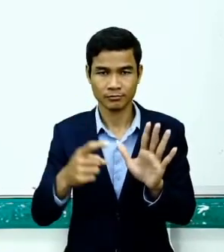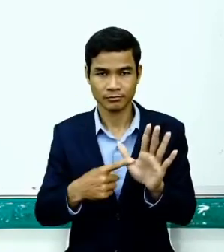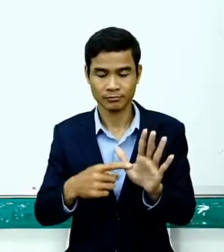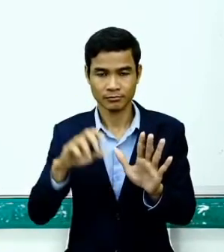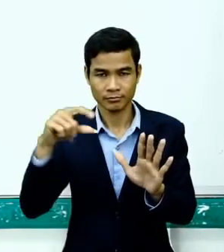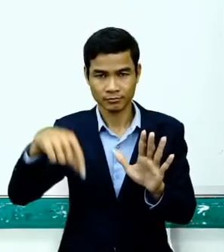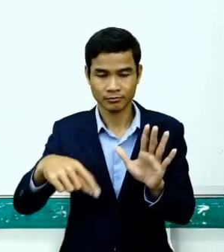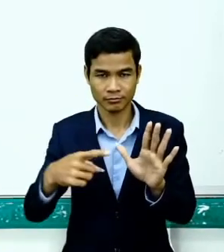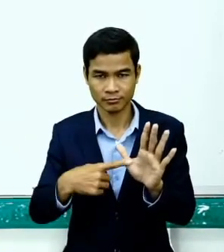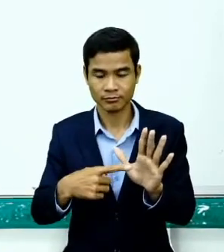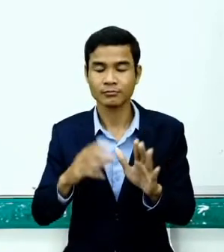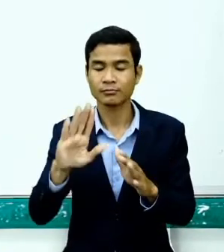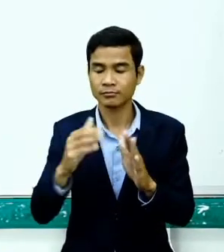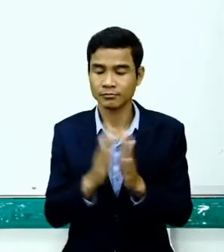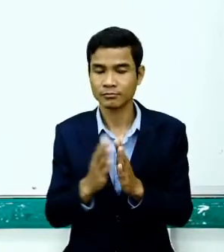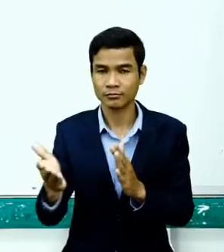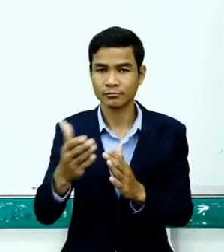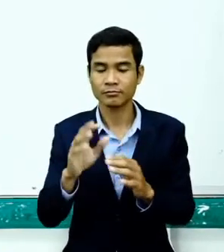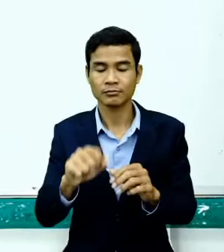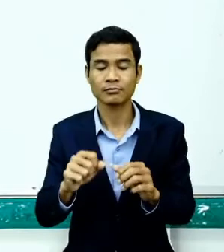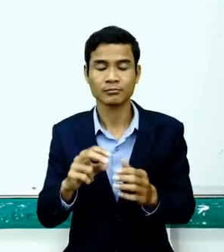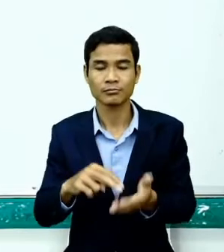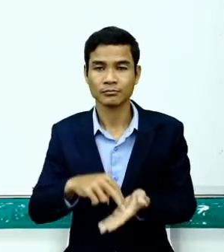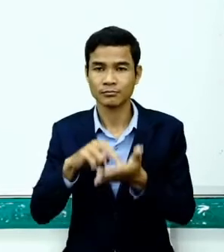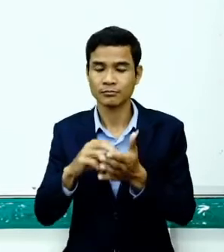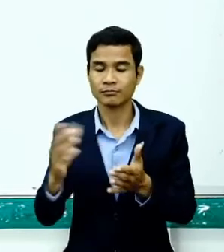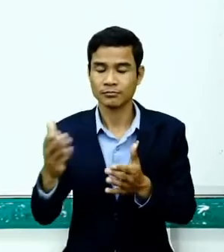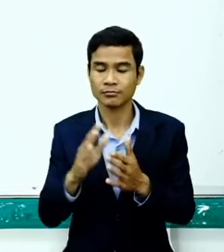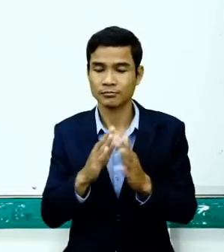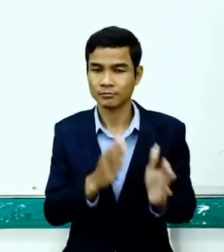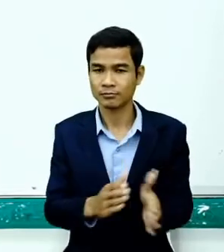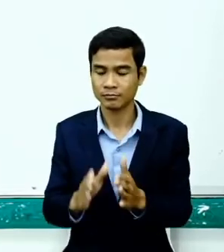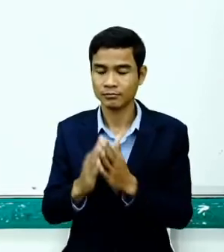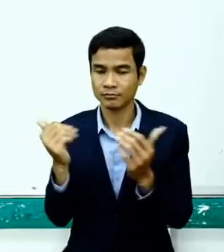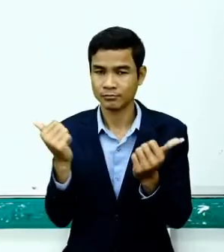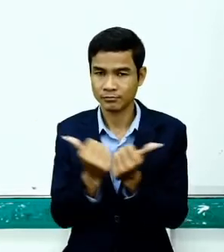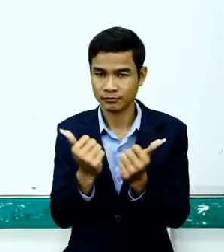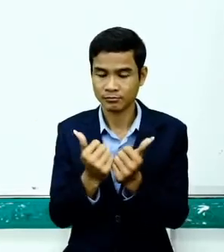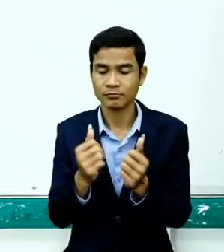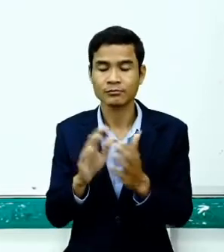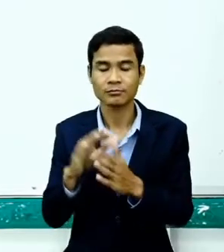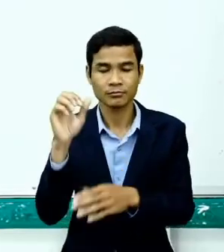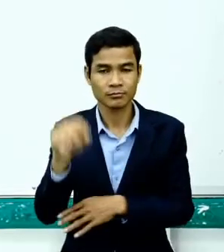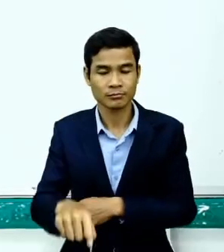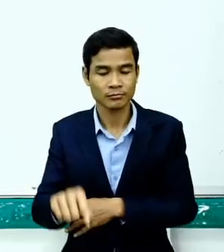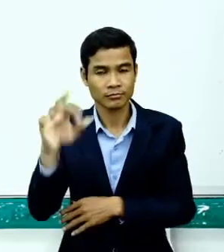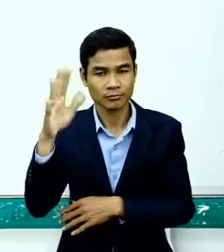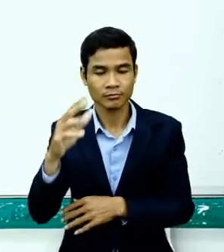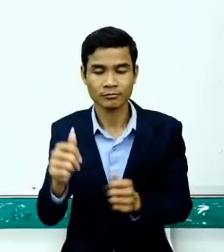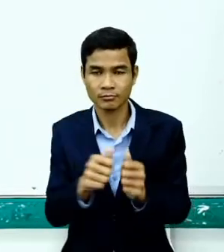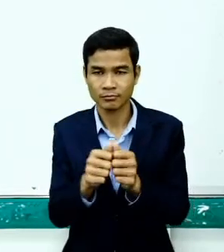គីកែចាកូនកូនឥឡូវកូនកូនក្រោកឈរឡើងដើម្បីត្រៀមខ្លួនលេងល្បែងបាត់ចាស់ឬក៏ទេជាមួយអ្នកគ្រូ